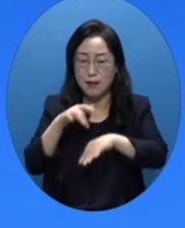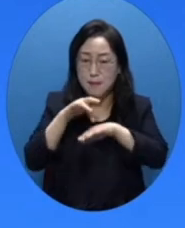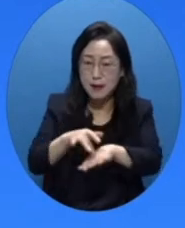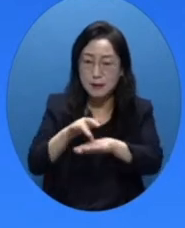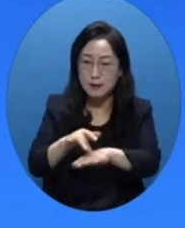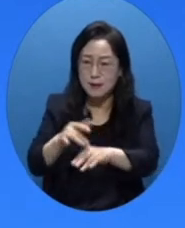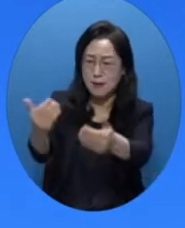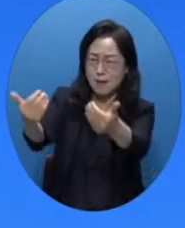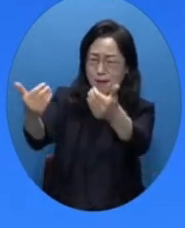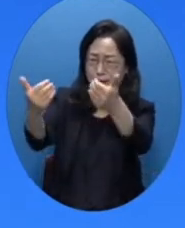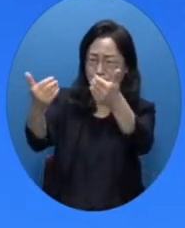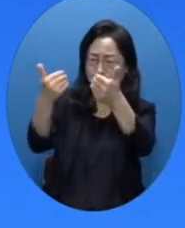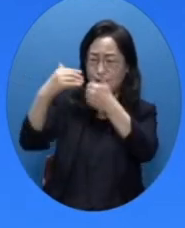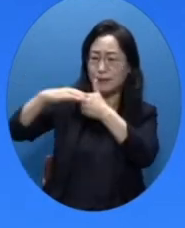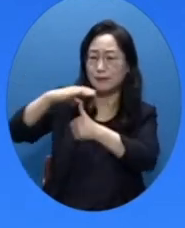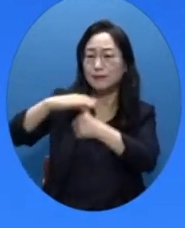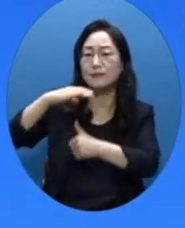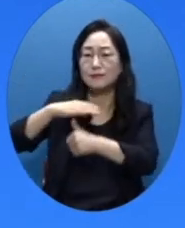공격해서